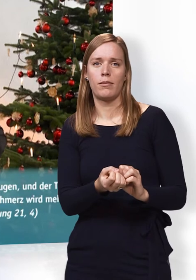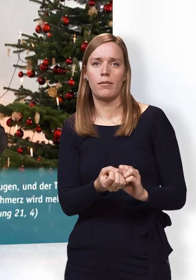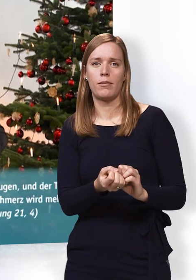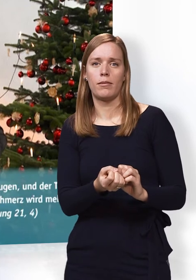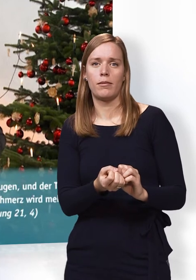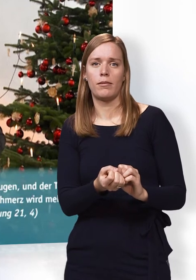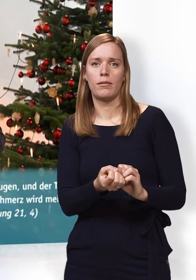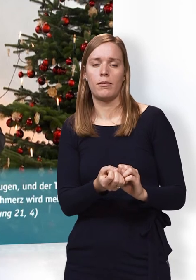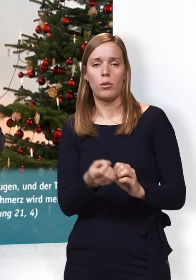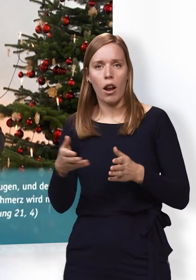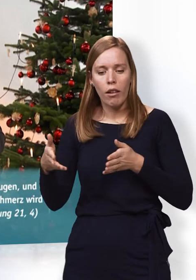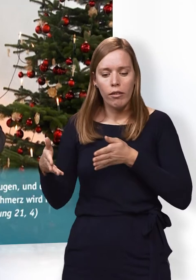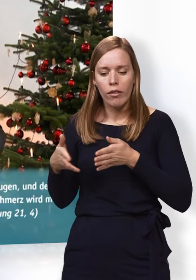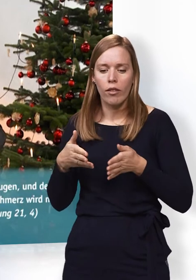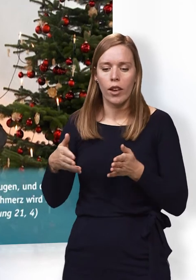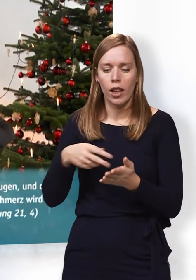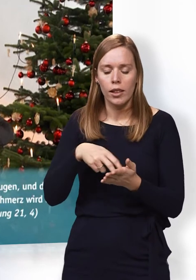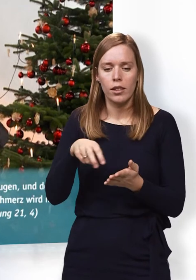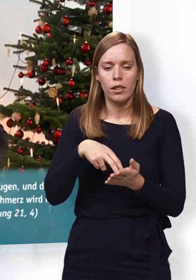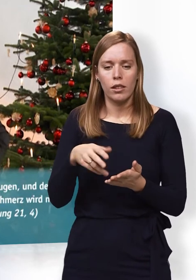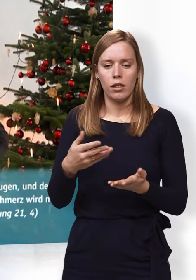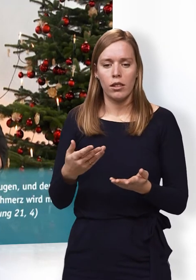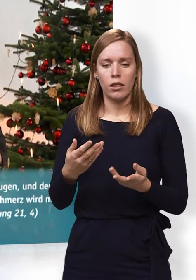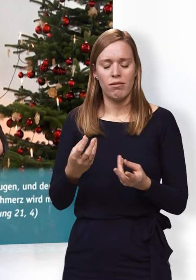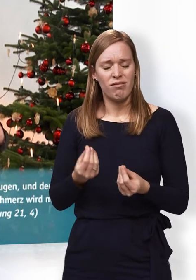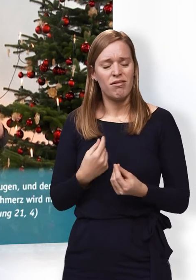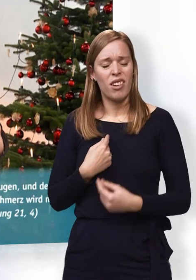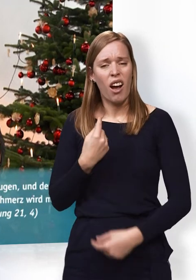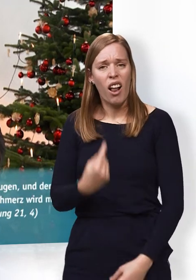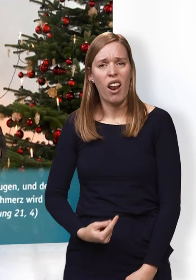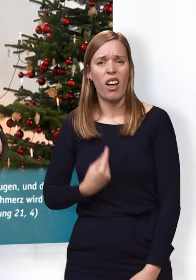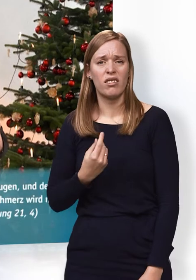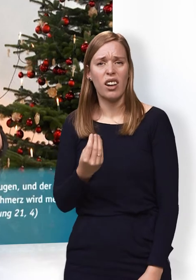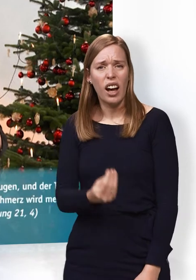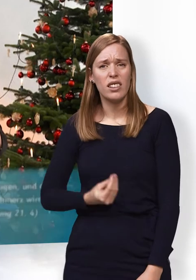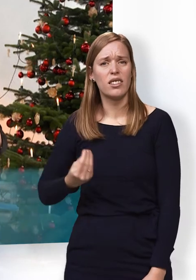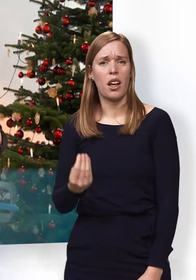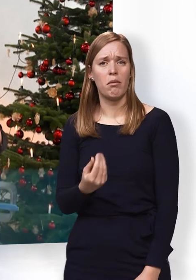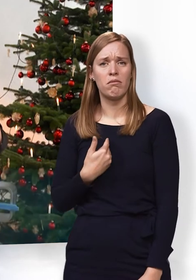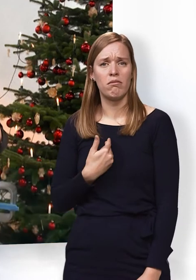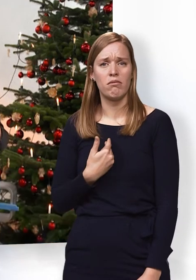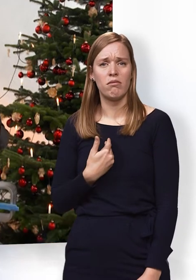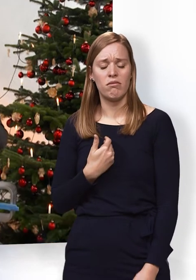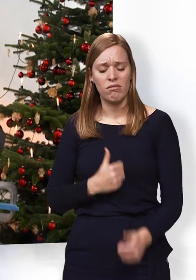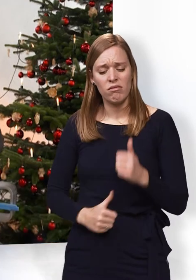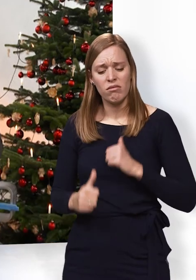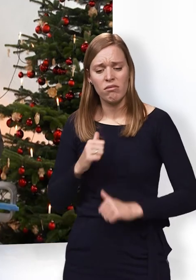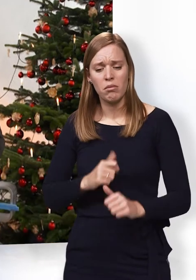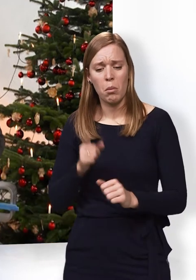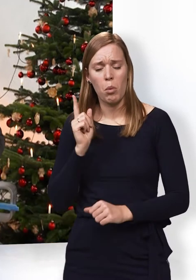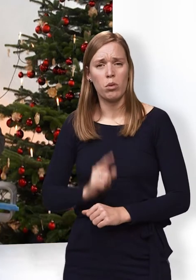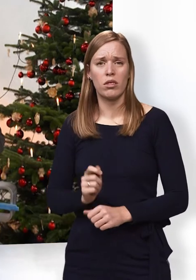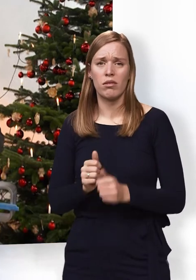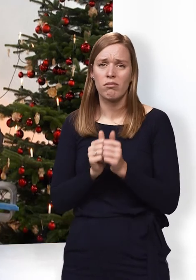Und mitten auf dem Weg, wo wir unter dem Alleinsein leiden, unter der Einsamkeit, unter der